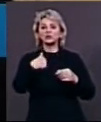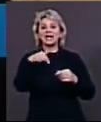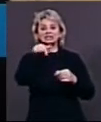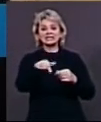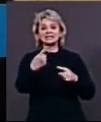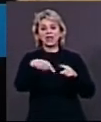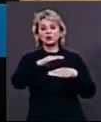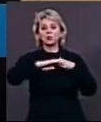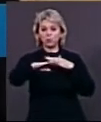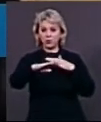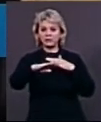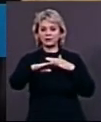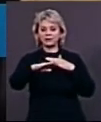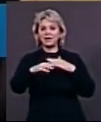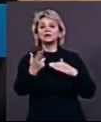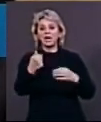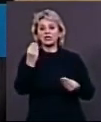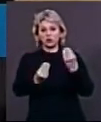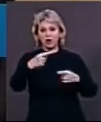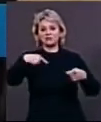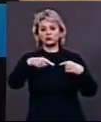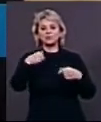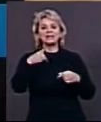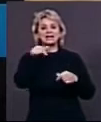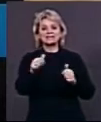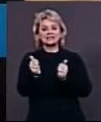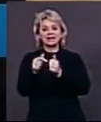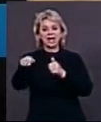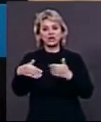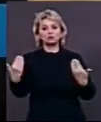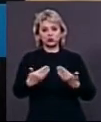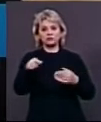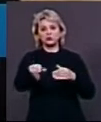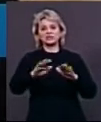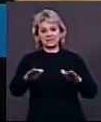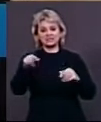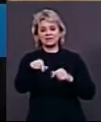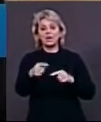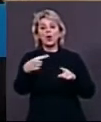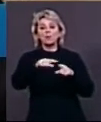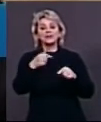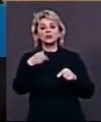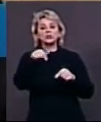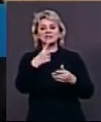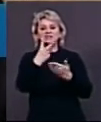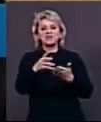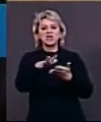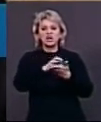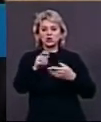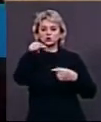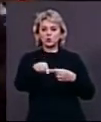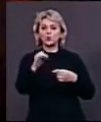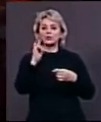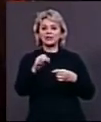здесь, на этом поле, играл в футбол. Я здесь недалеко в детстве жил, поэтому я здесь видел разруху